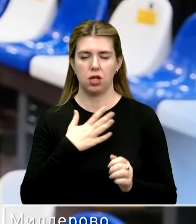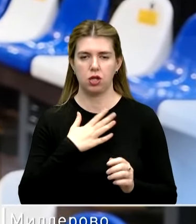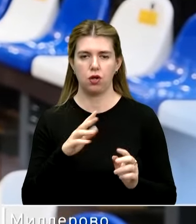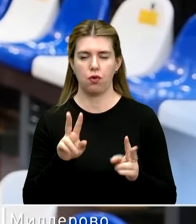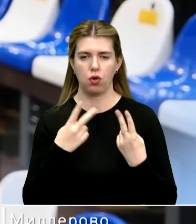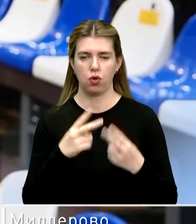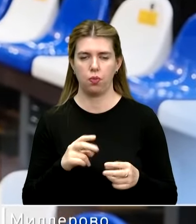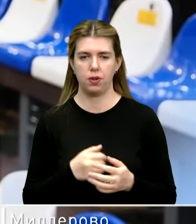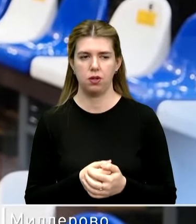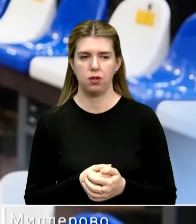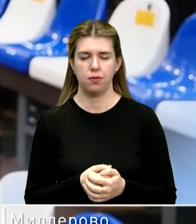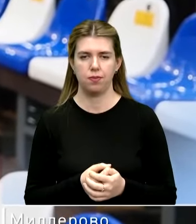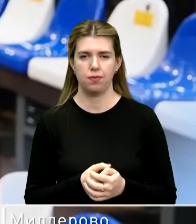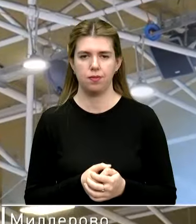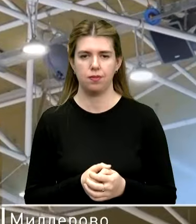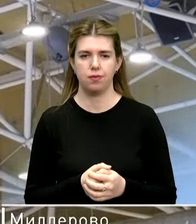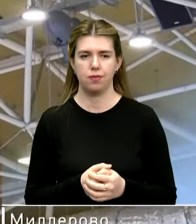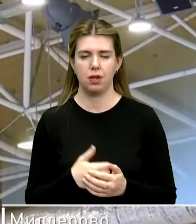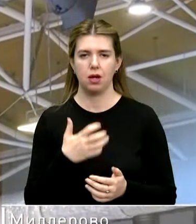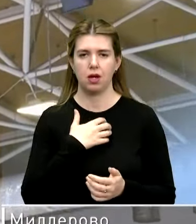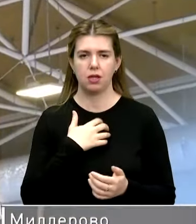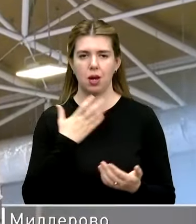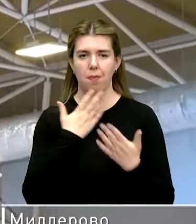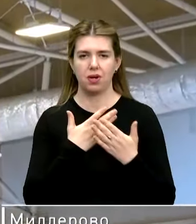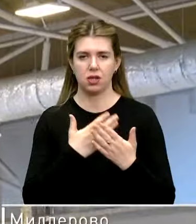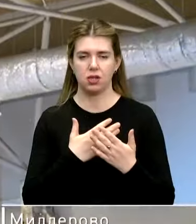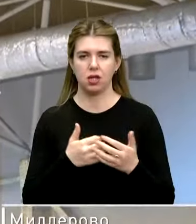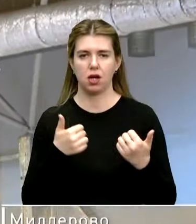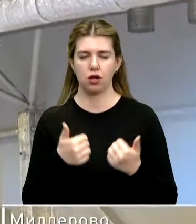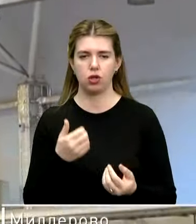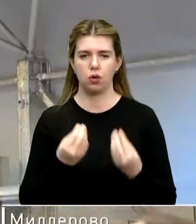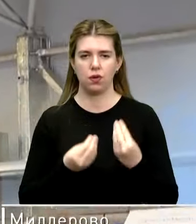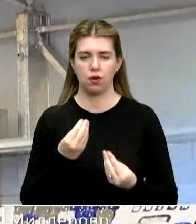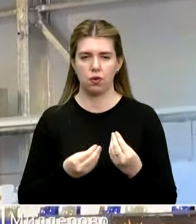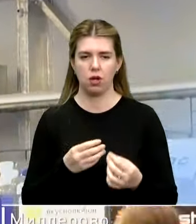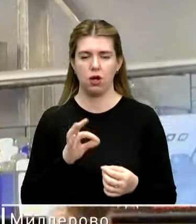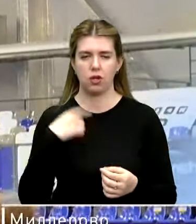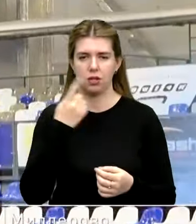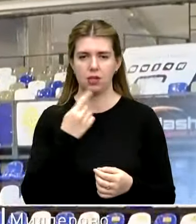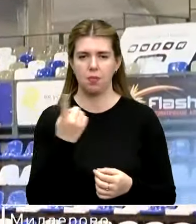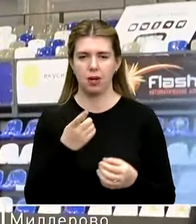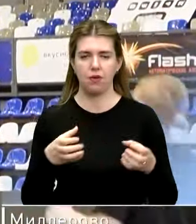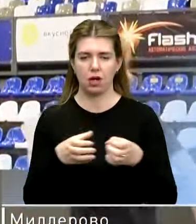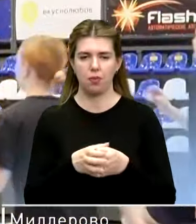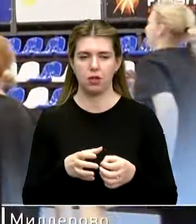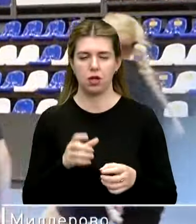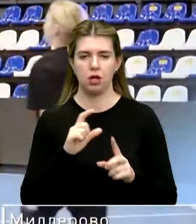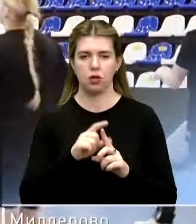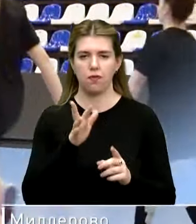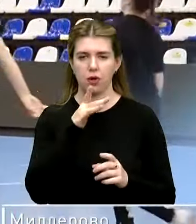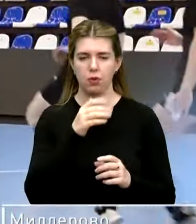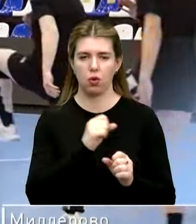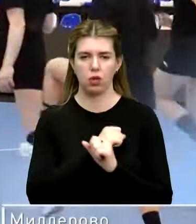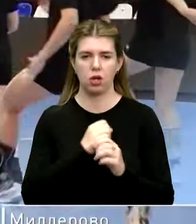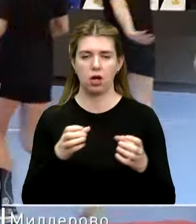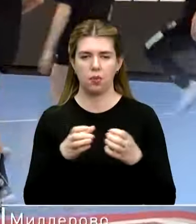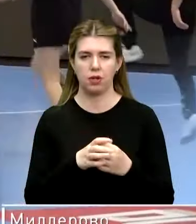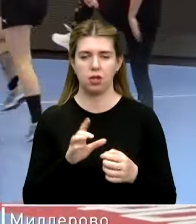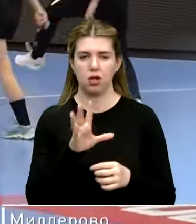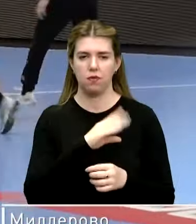клуба непосредственно. Хотим показать хорошую игру от лица первой команды. К слову, времени на отдых у